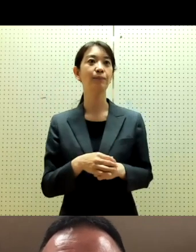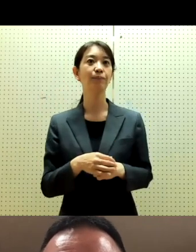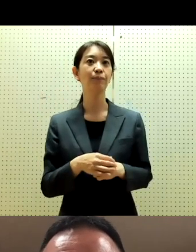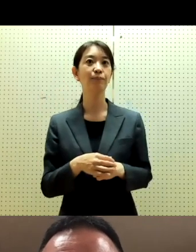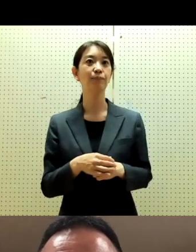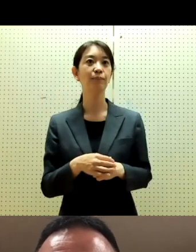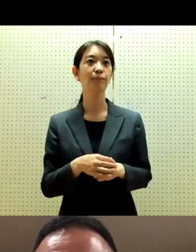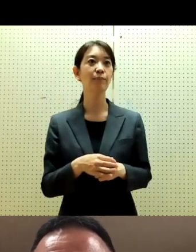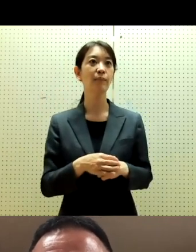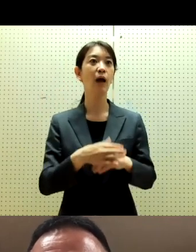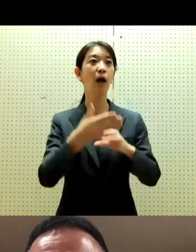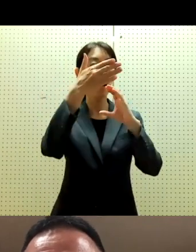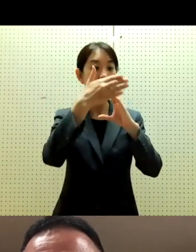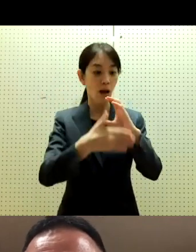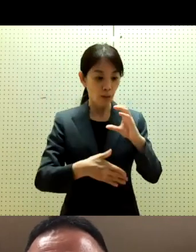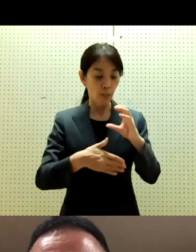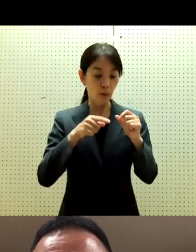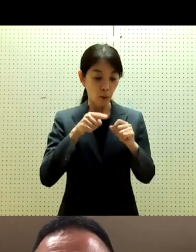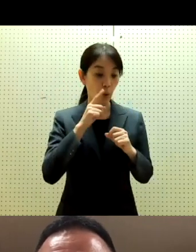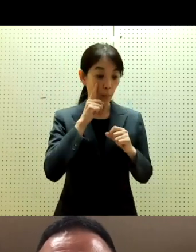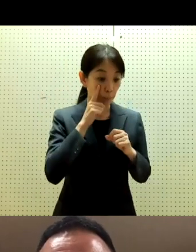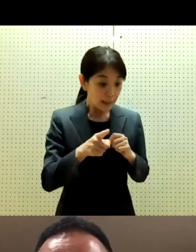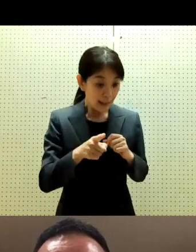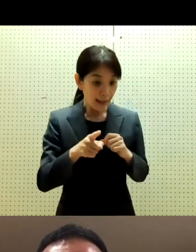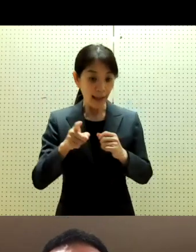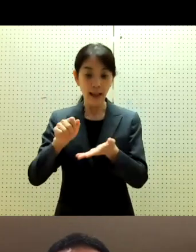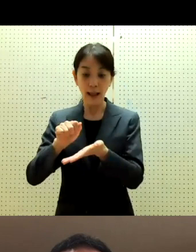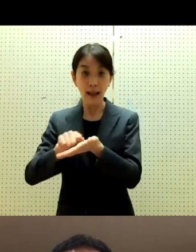撮影した写真を見て実際にスケッチを行いました。